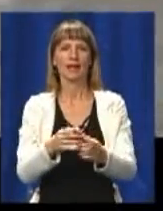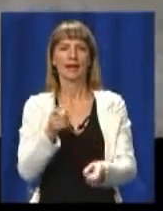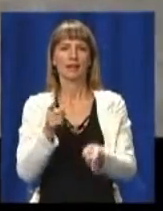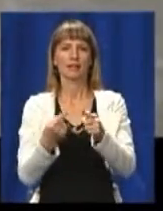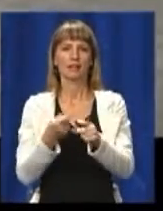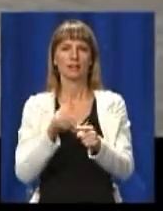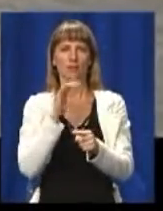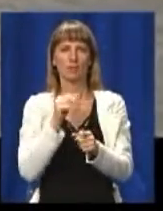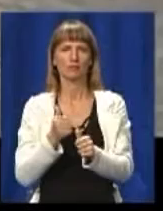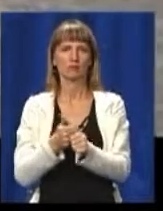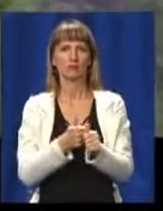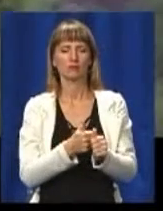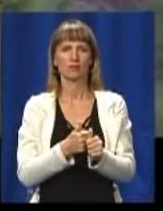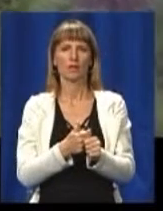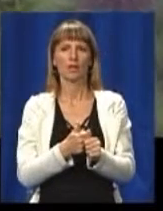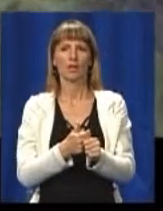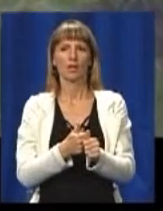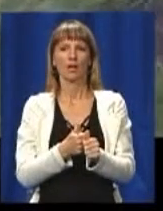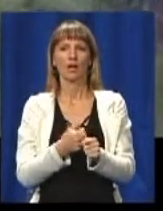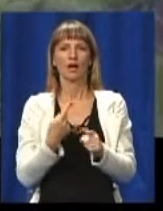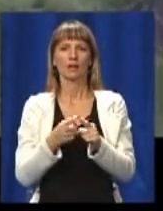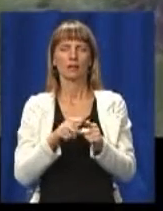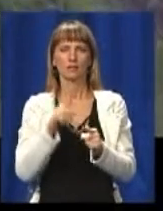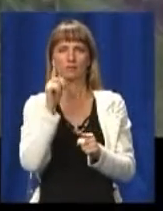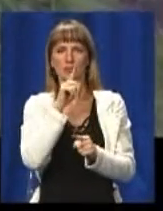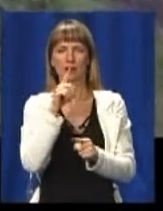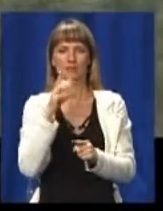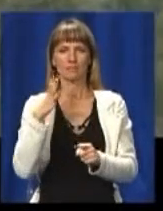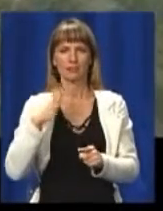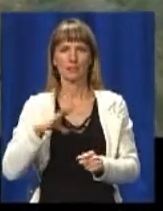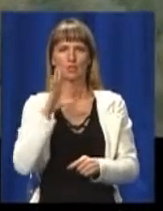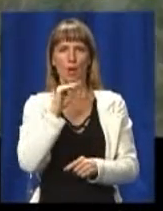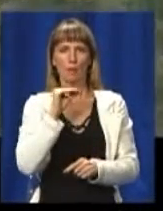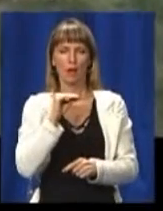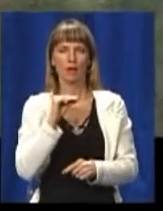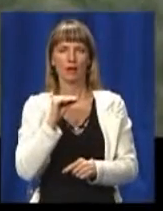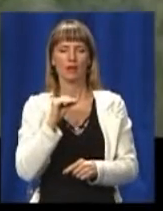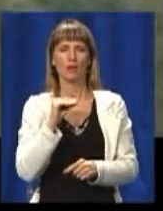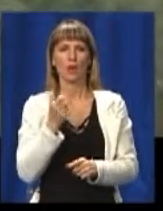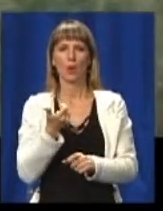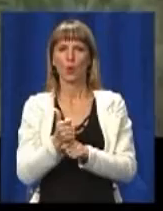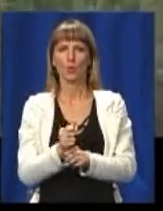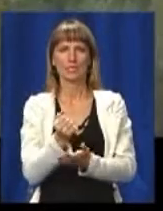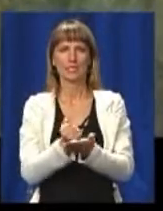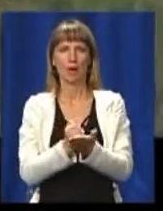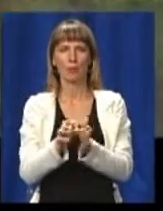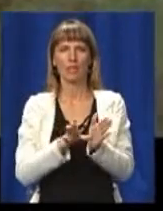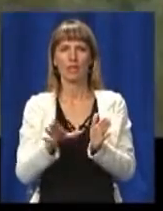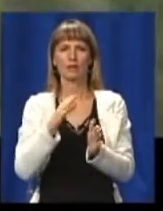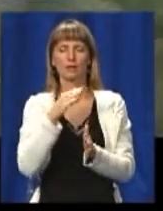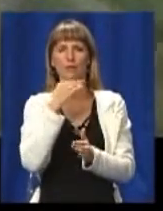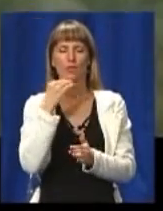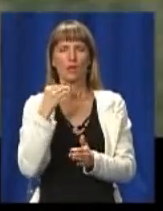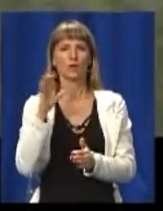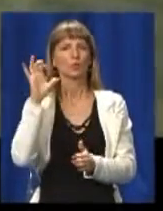такими собаками ходять на кабанів. У цій невеликій витривалій та міцній собаці невичерпний запас енергії. Муді